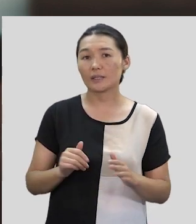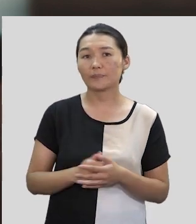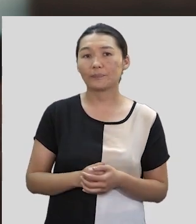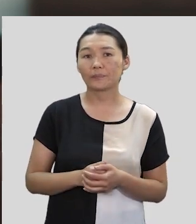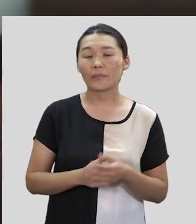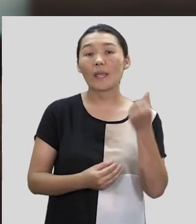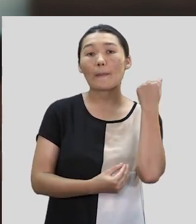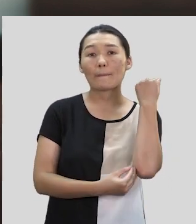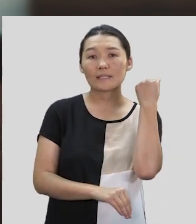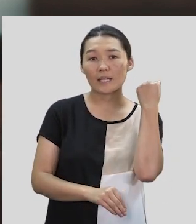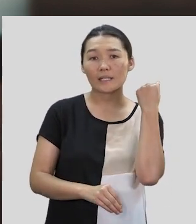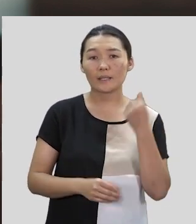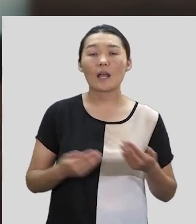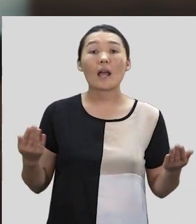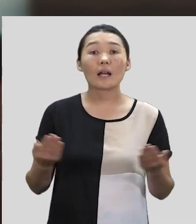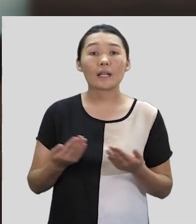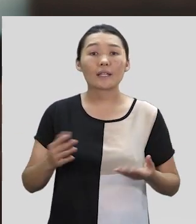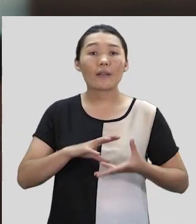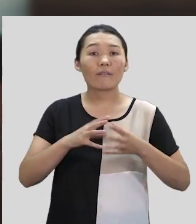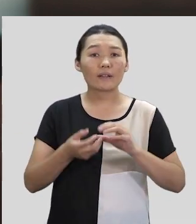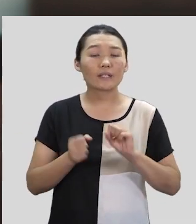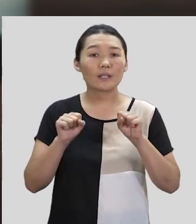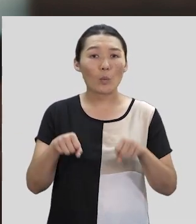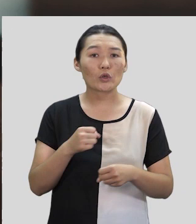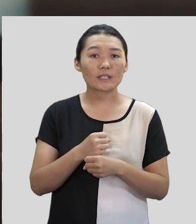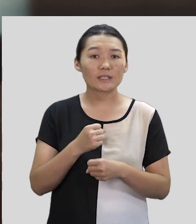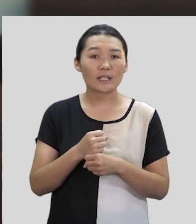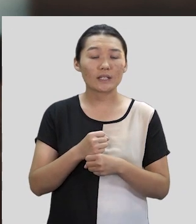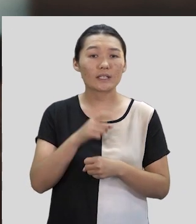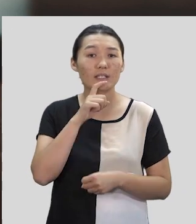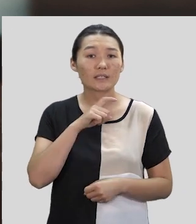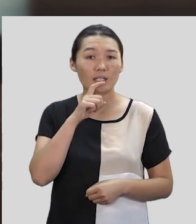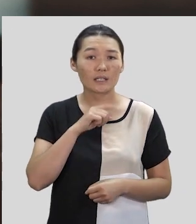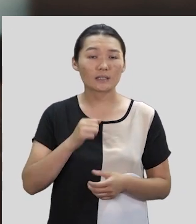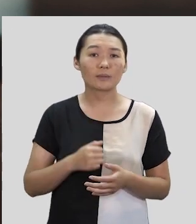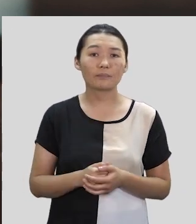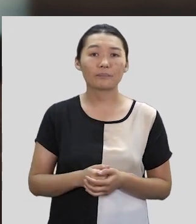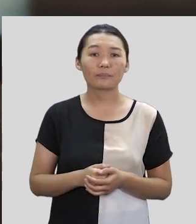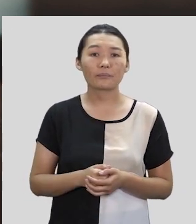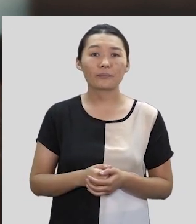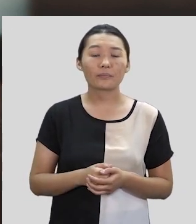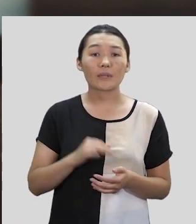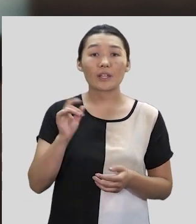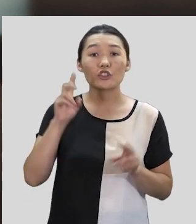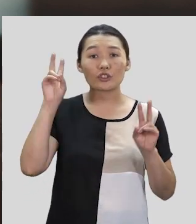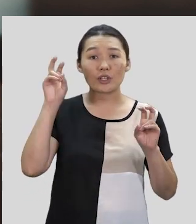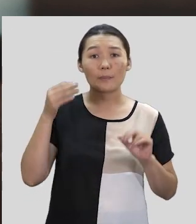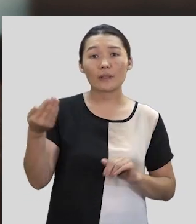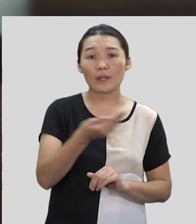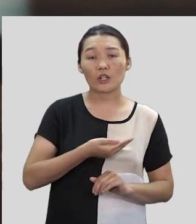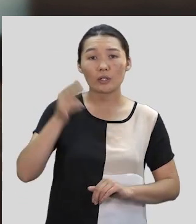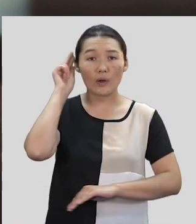последнее какие выводы можно сделать из сюжета сказки и из темы нашего